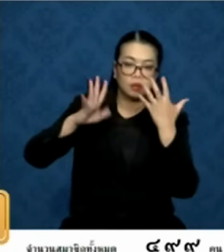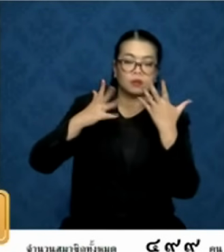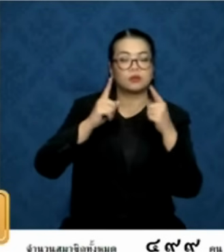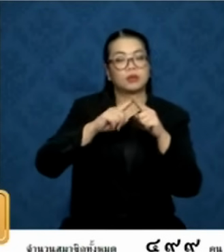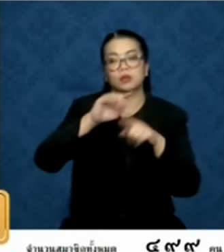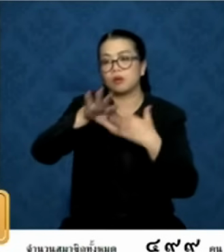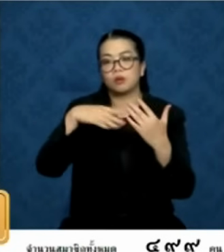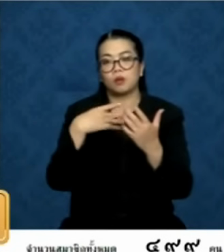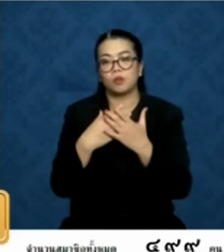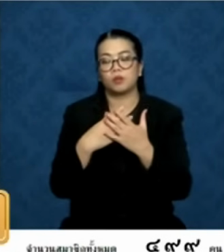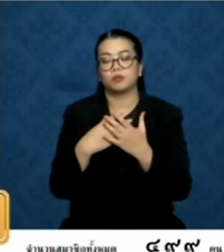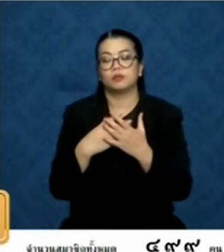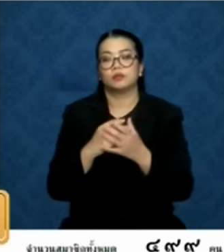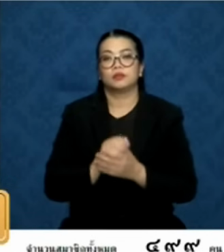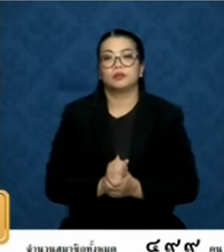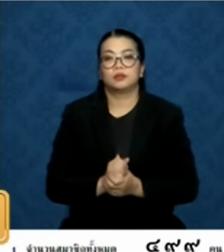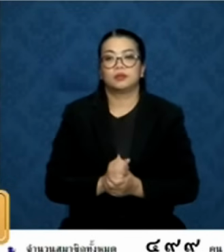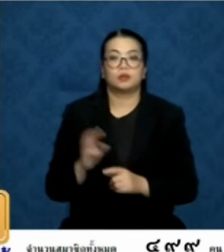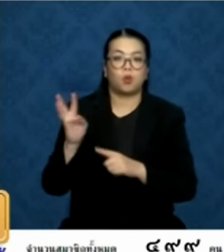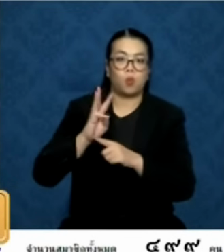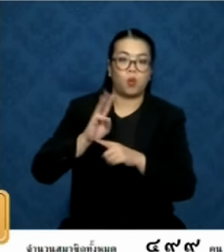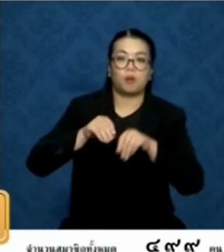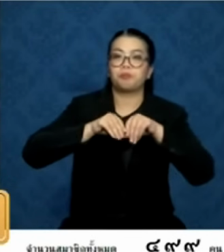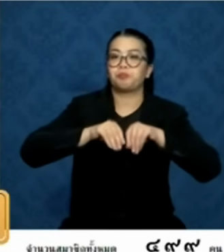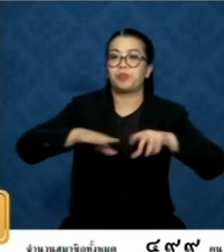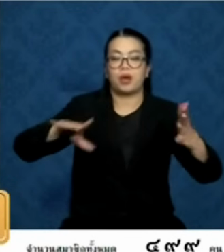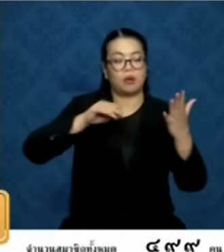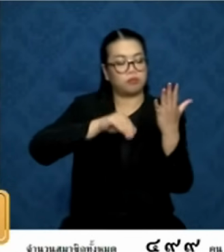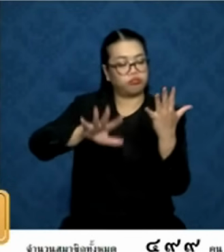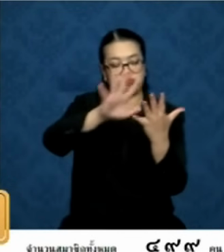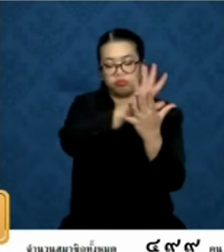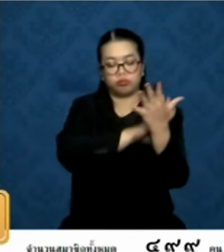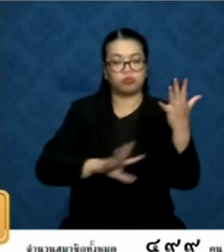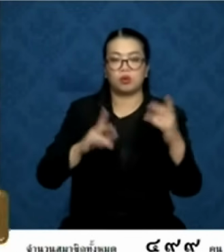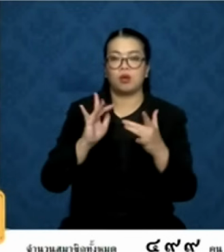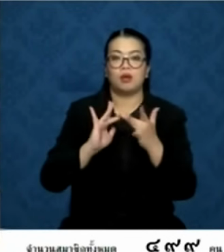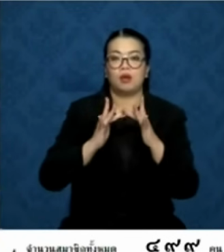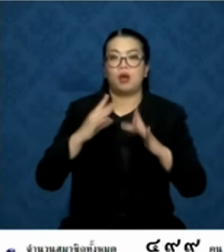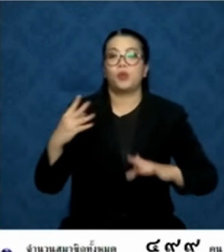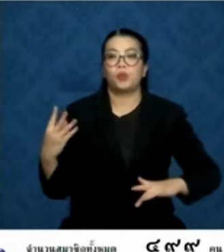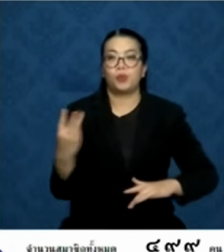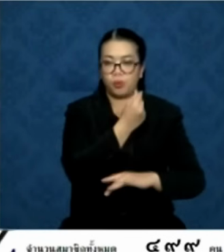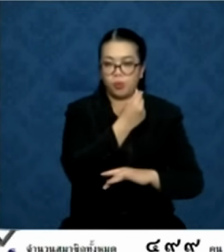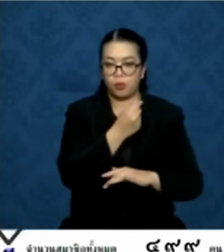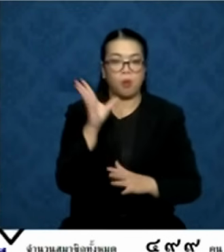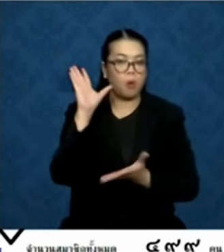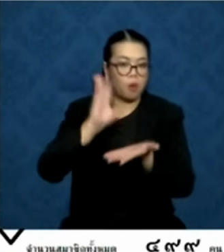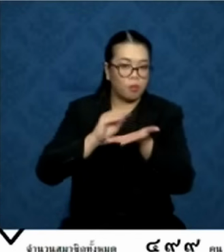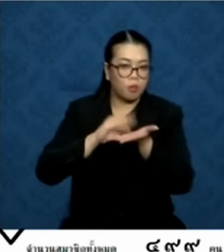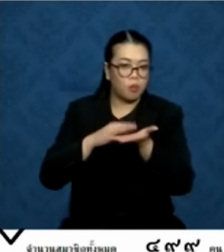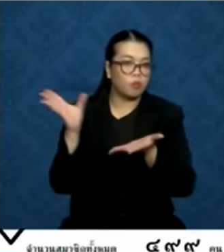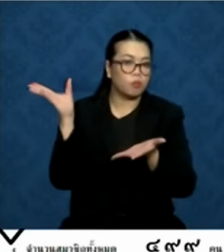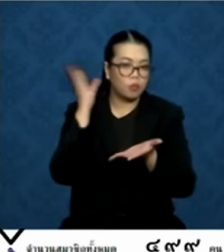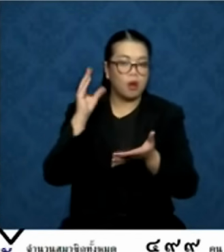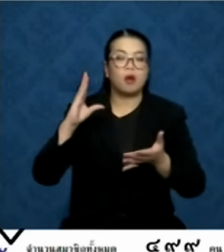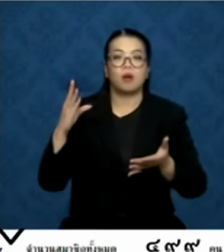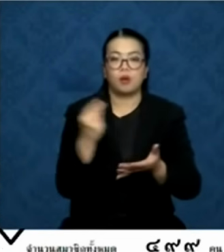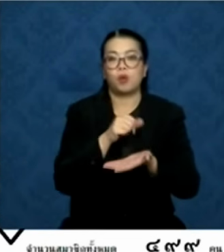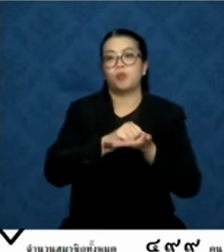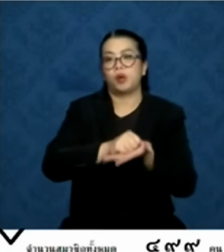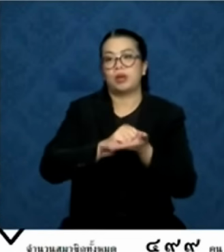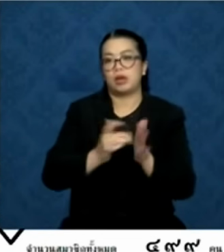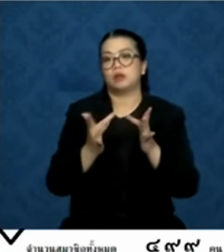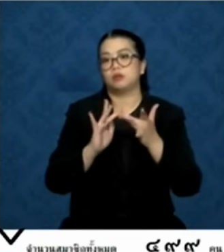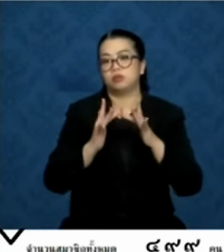หลักและบรอดแบนด์ความเร็วสูงให้ครอบคลุมทั่วประเทศเพื่อให้ประชาชนเข้าถึงข้อมูลและการให้บริการ